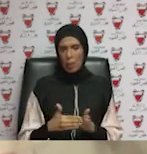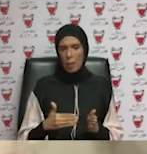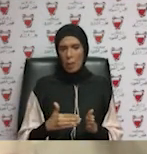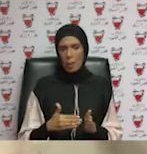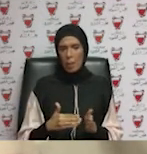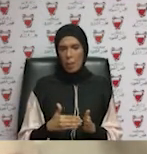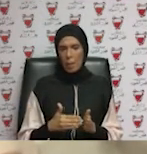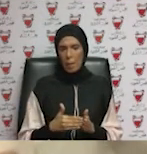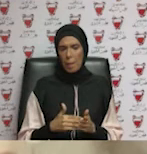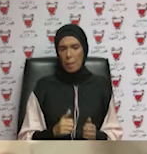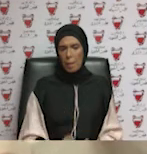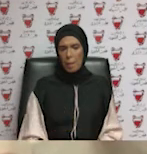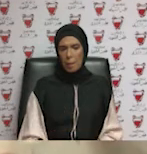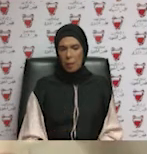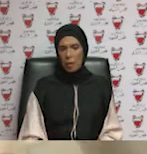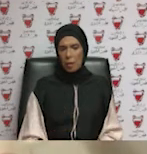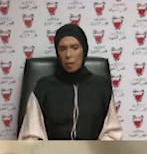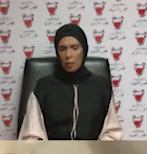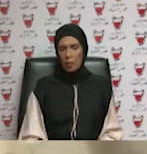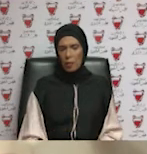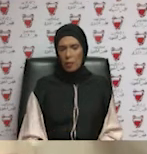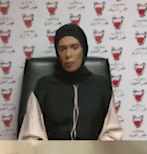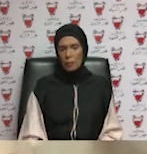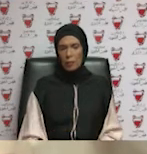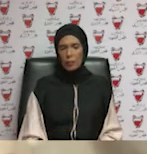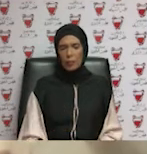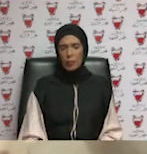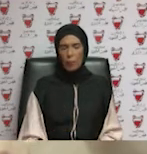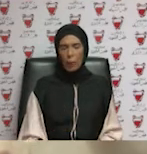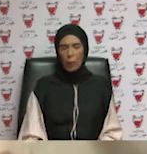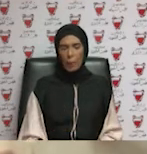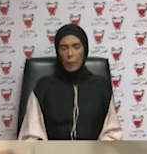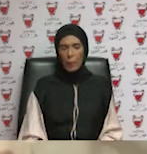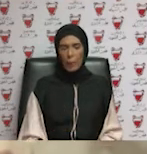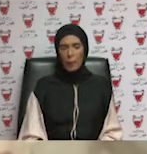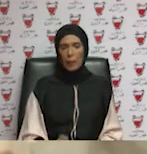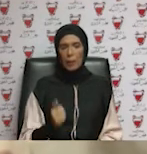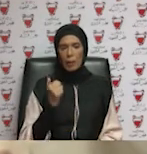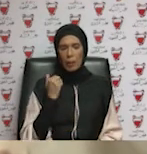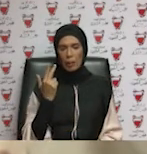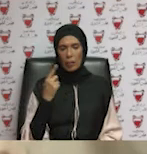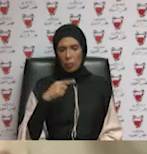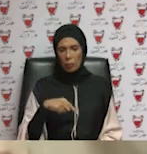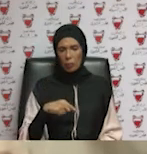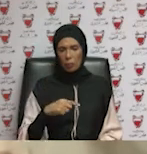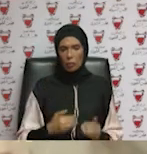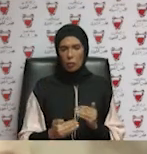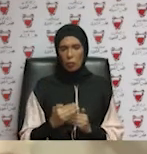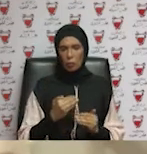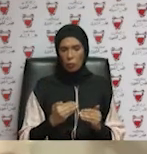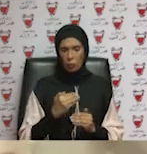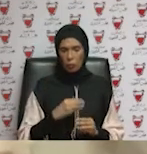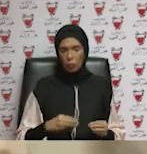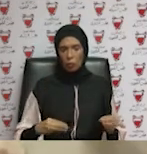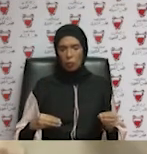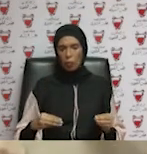الكل متفق عليه. ما حبيت اني اضيفه معالي الرئيس، ايضا في 2018 تجدت وتحولت امور كثيره، سواء